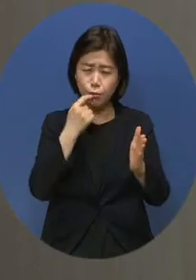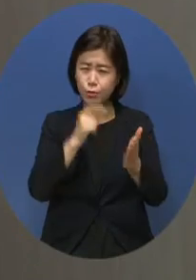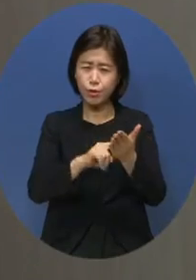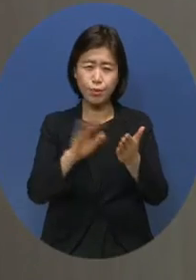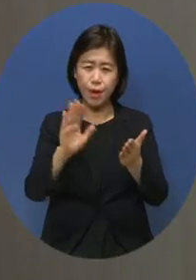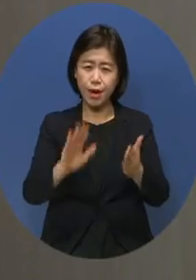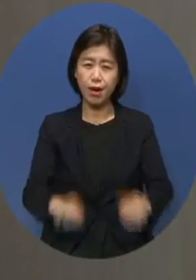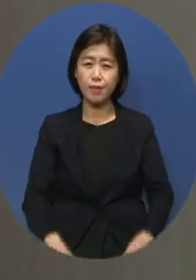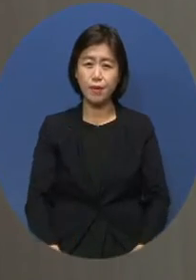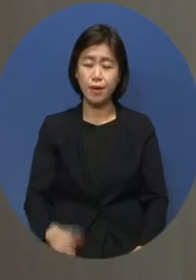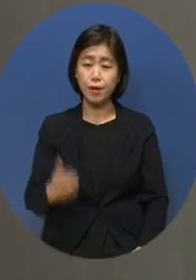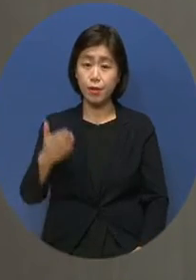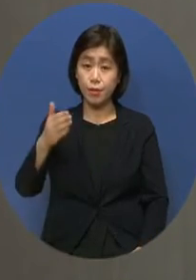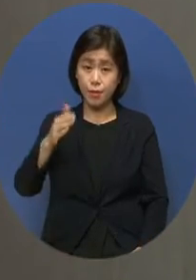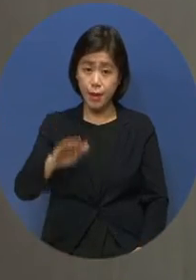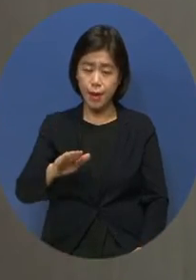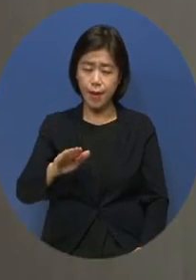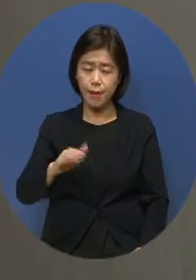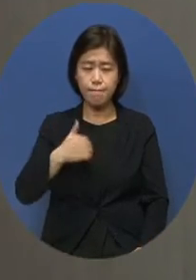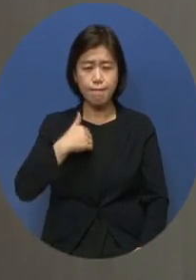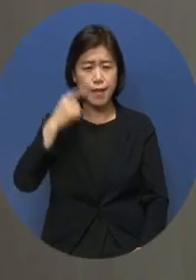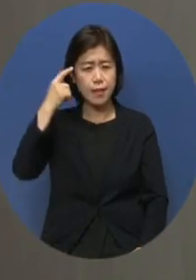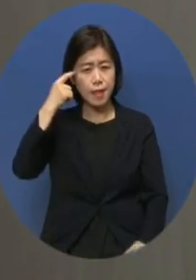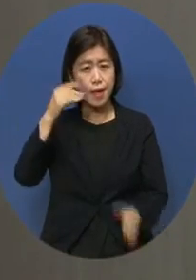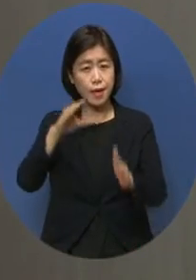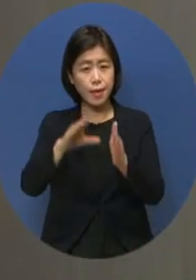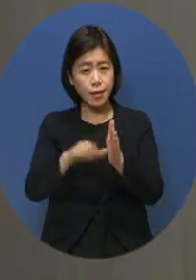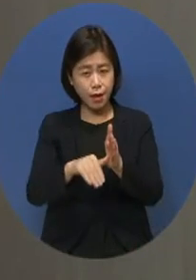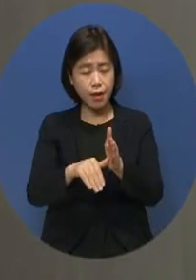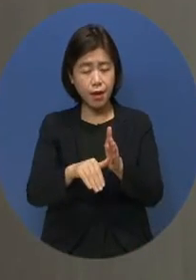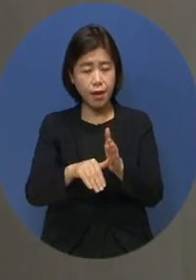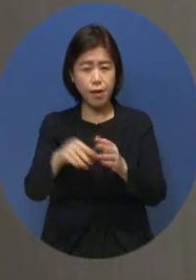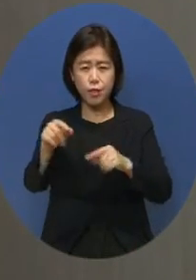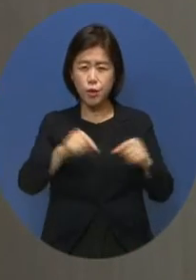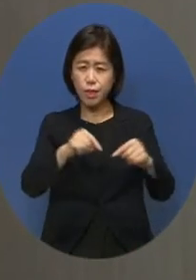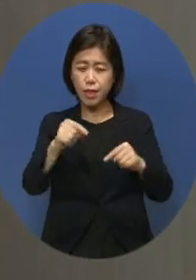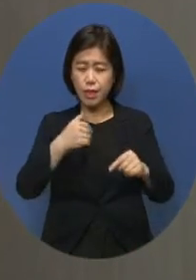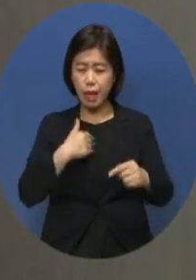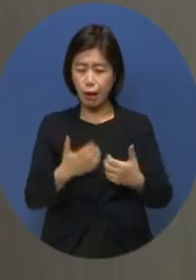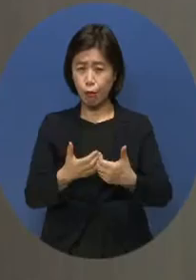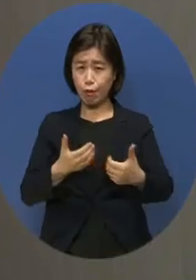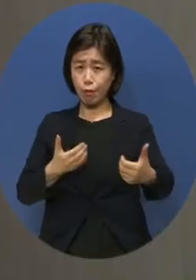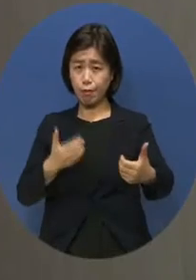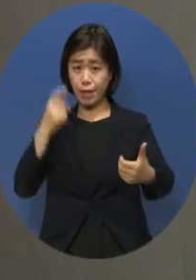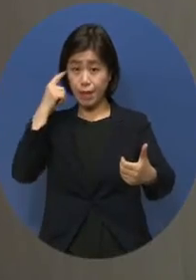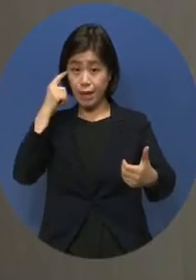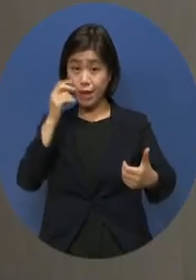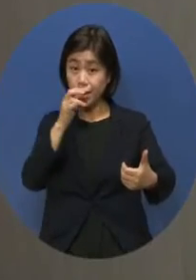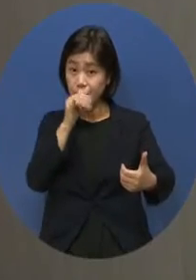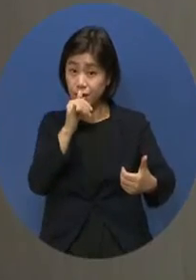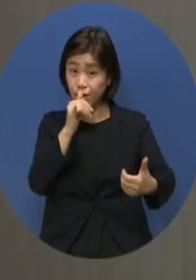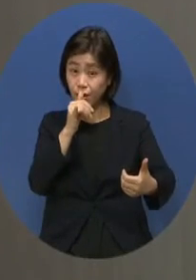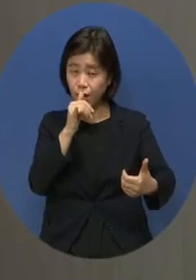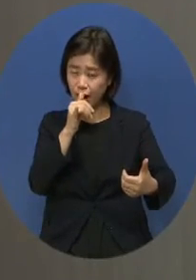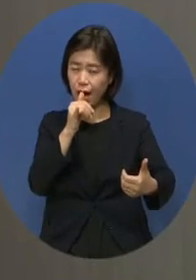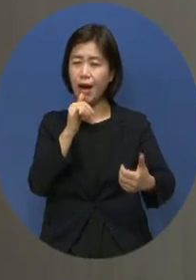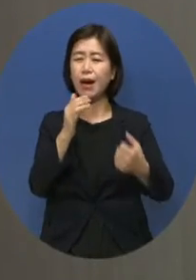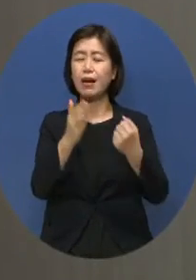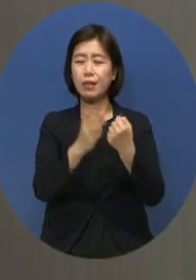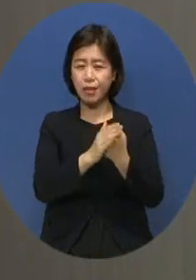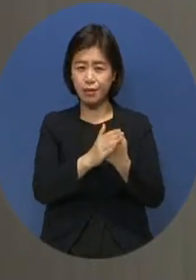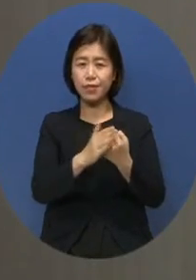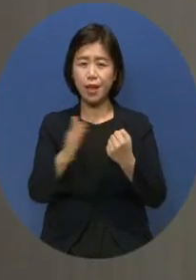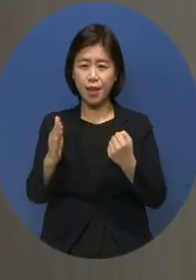어떤 의미에서는 더 그렇게 멀게 생각하기 때문에 오히려 더 어떤 사람들만의 것이 되어 있다는 생각이 들기도